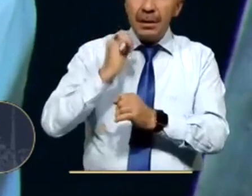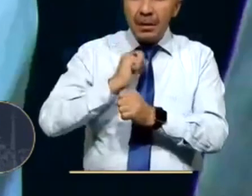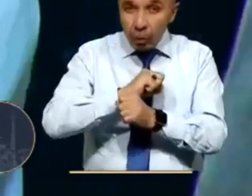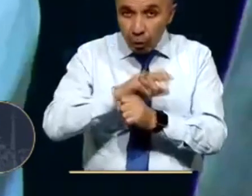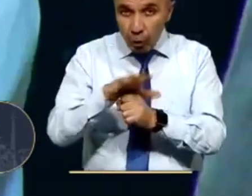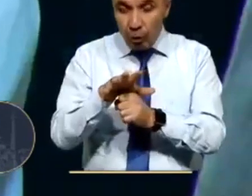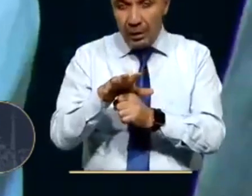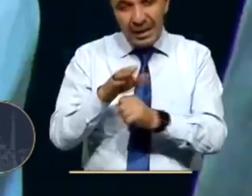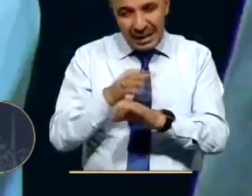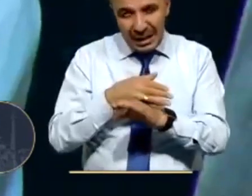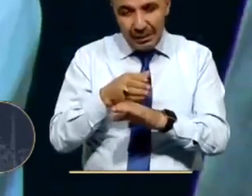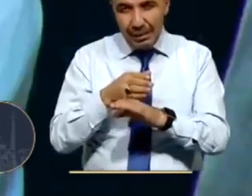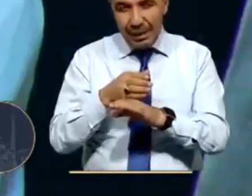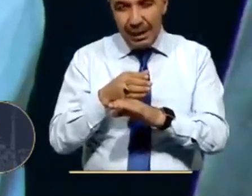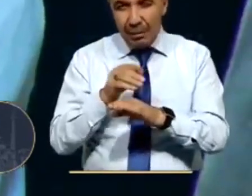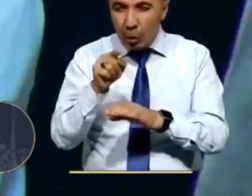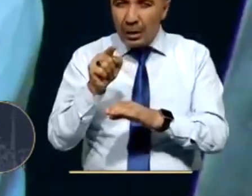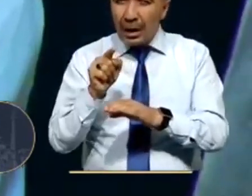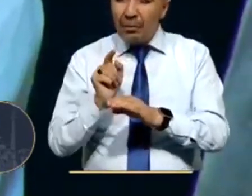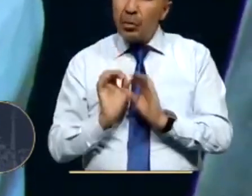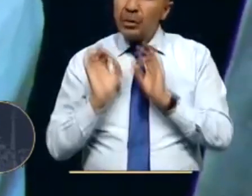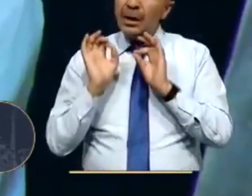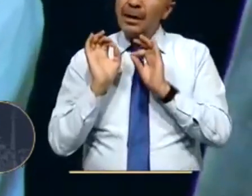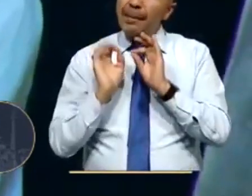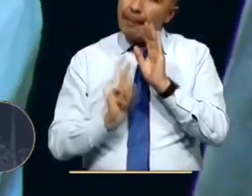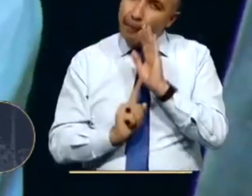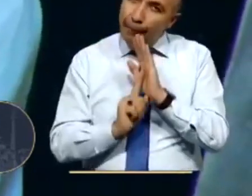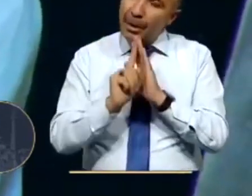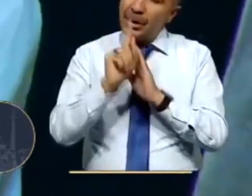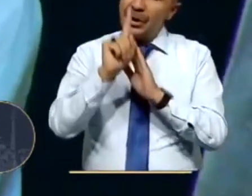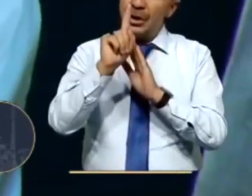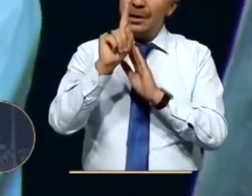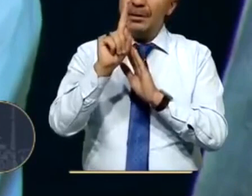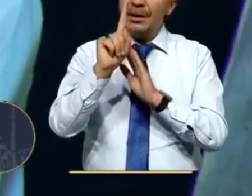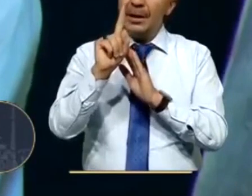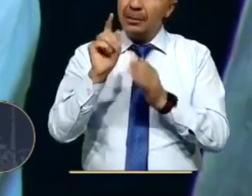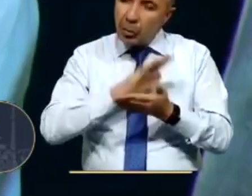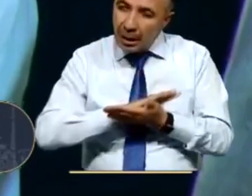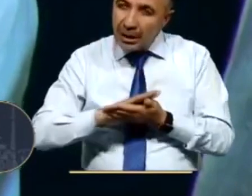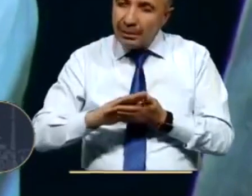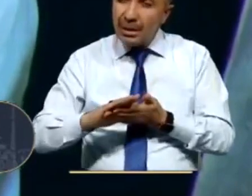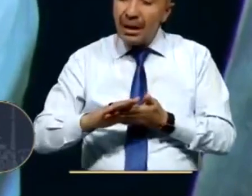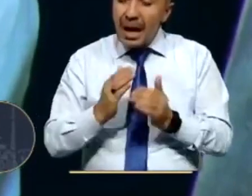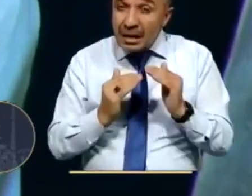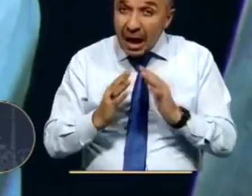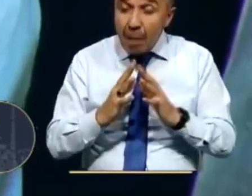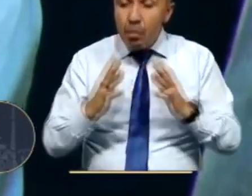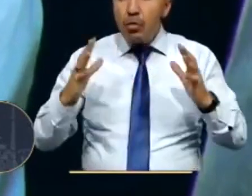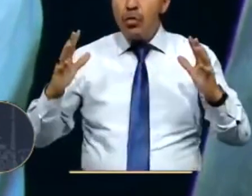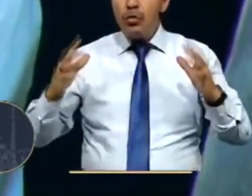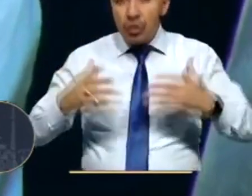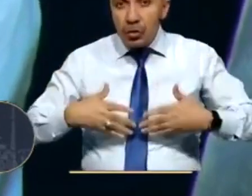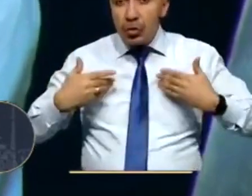da aşacağımıza ve daha büyük bir huzur ve coşkuyla yaşayacağımız